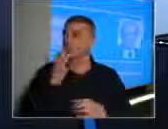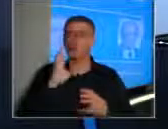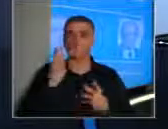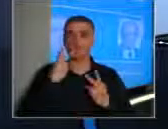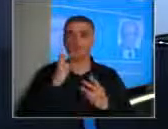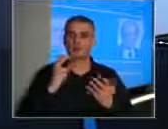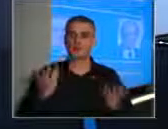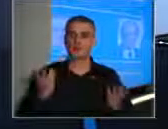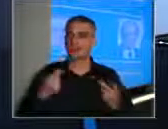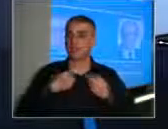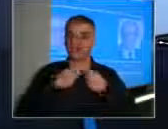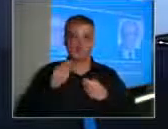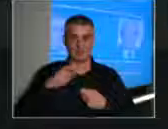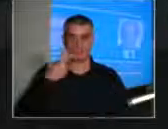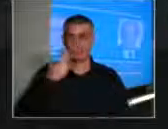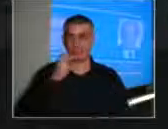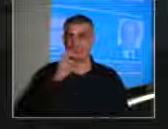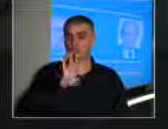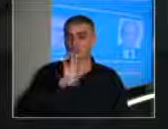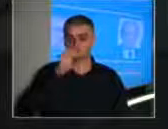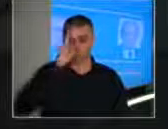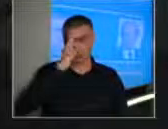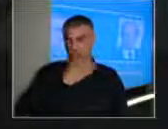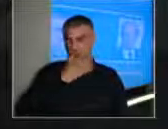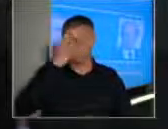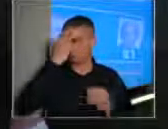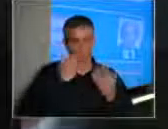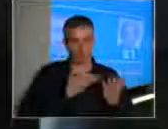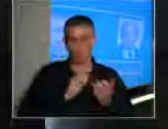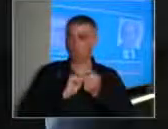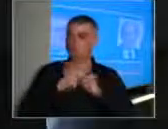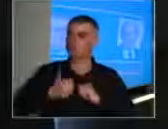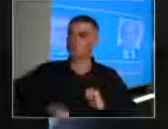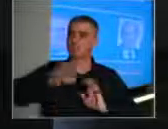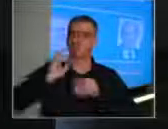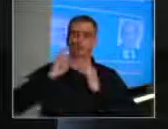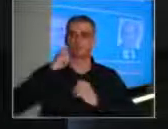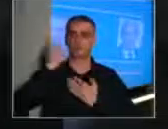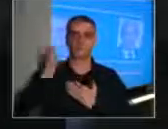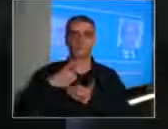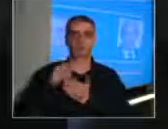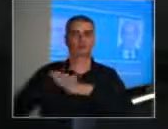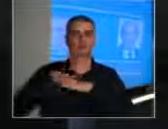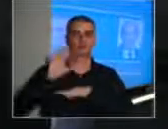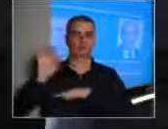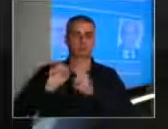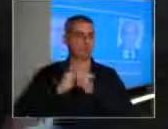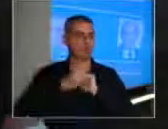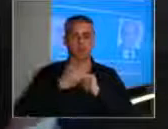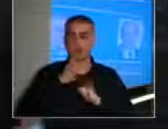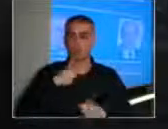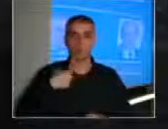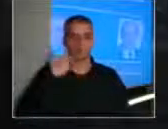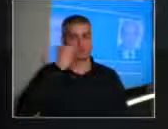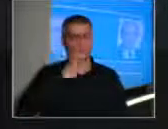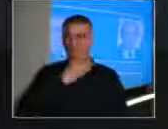השאלה היא מה עדיף. החבר כנסת ה-34 של הליכוד, כבודו במקומו, או ששרת המשפטים שקד תמשיך בתפקידה, או את יודעת מה, אני אפילו